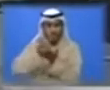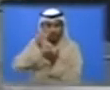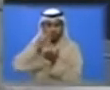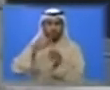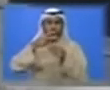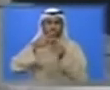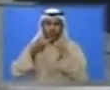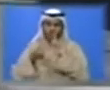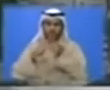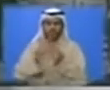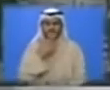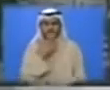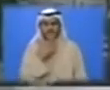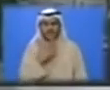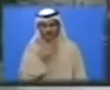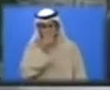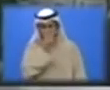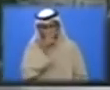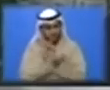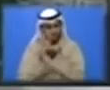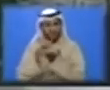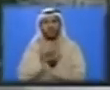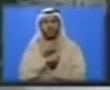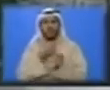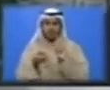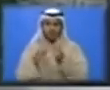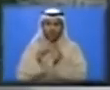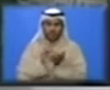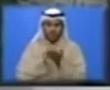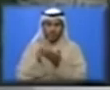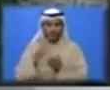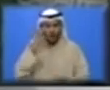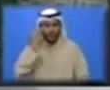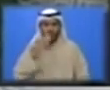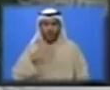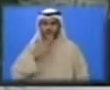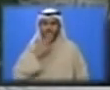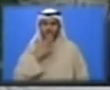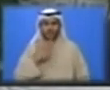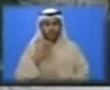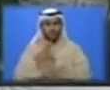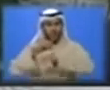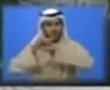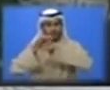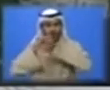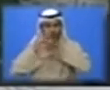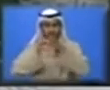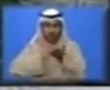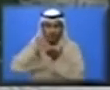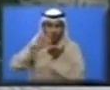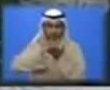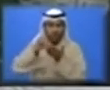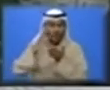خطة تحديث أسطول الخطوط الجوية الكويتية، والتي تهدف دائما وأبدا إلى خدمة عملائها